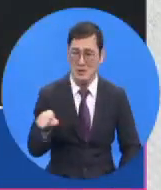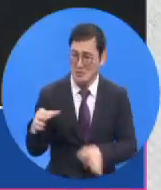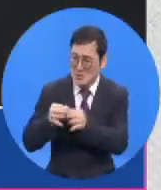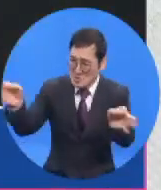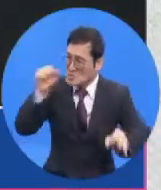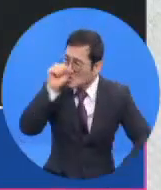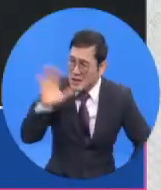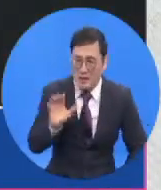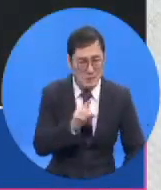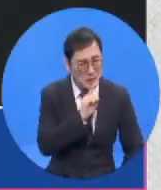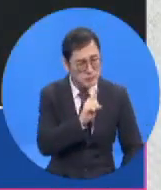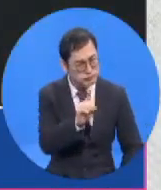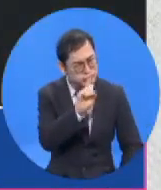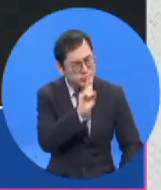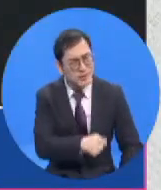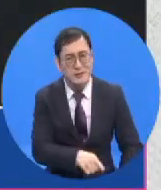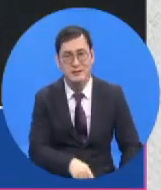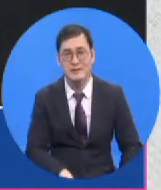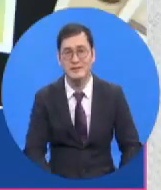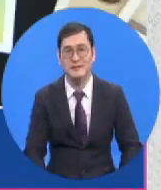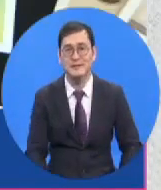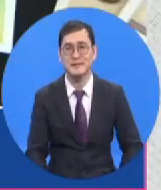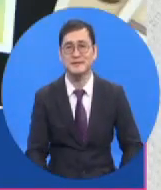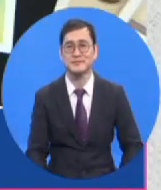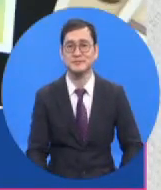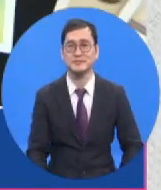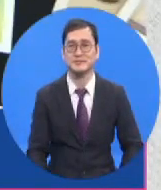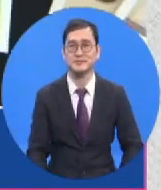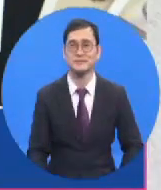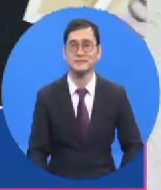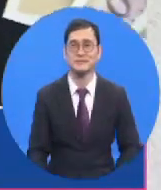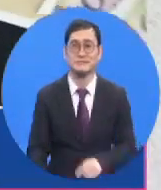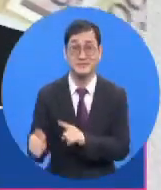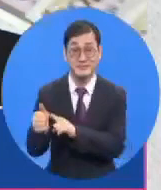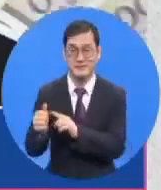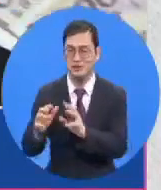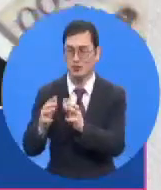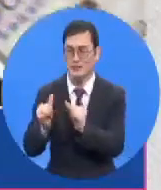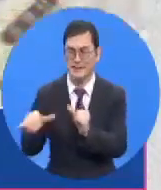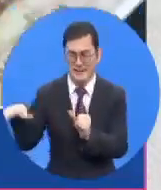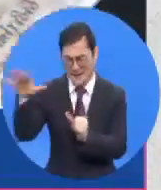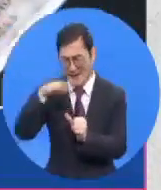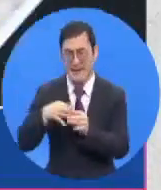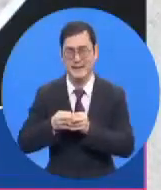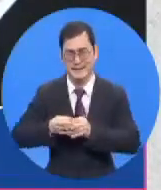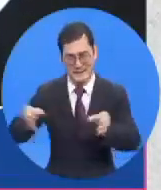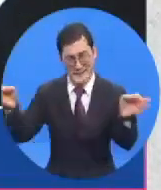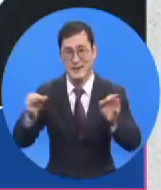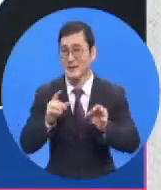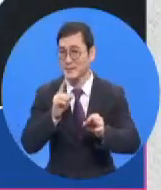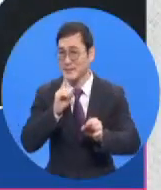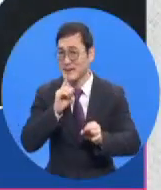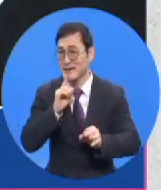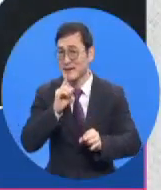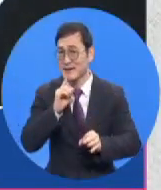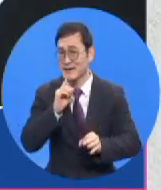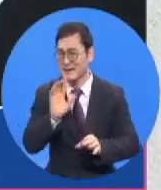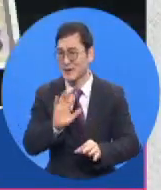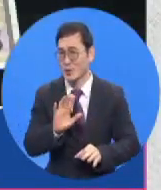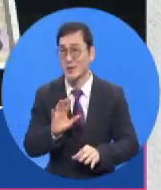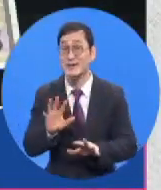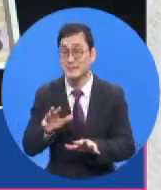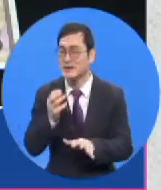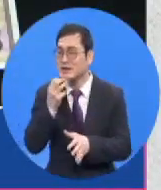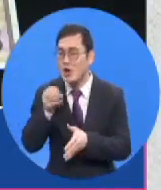하는지 저것도 이해가 안 가고 이재명 지사가 뭐 전국민 재난지원금 보편적으로 지원하자 주장하다가 이제 또 뭐